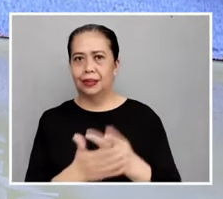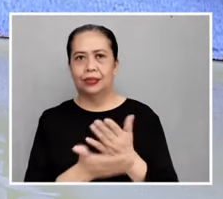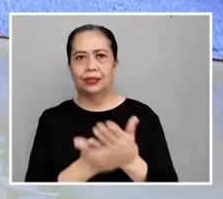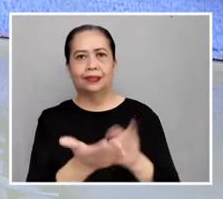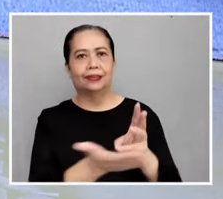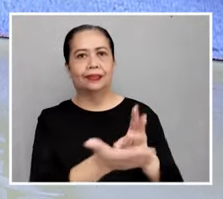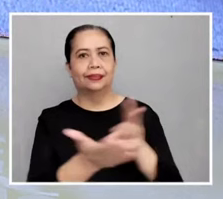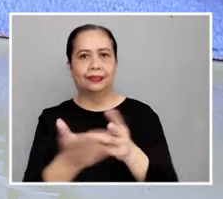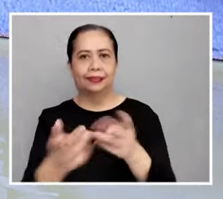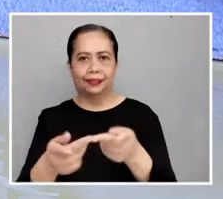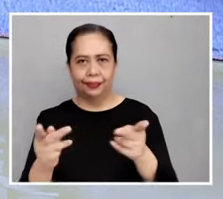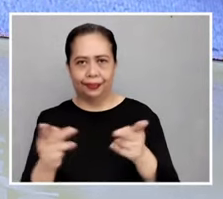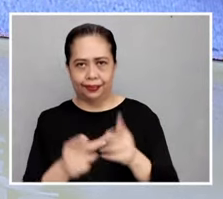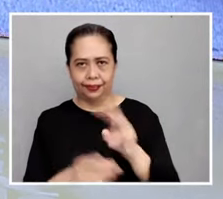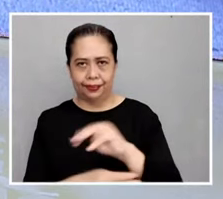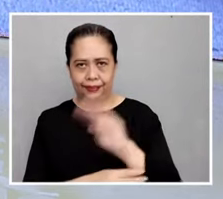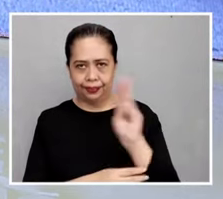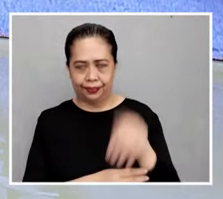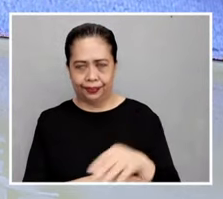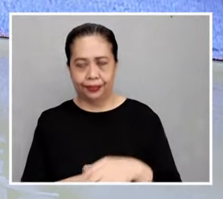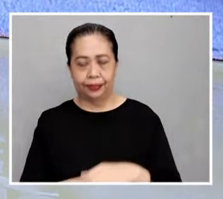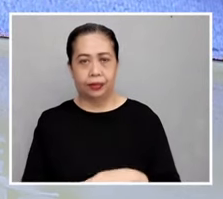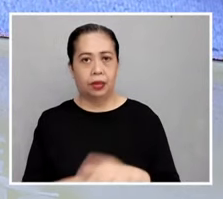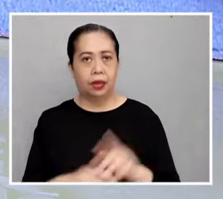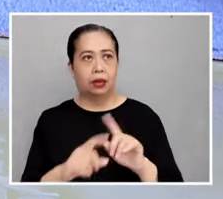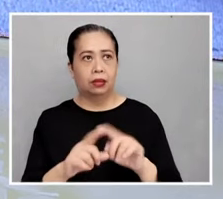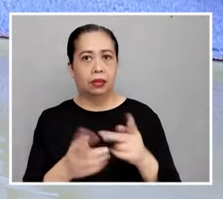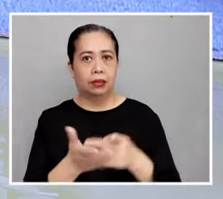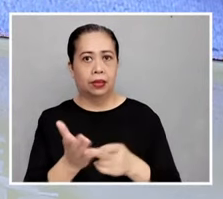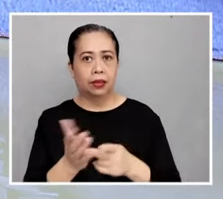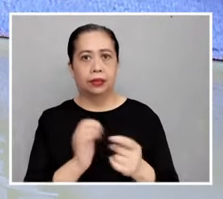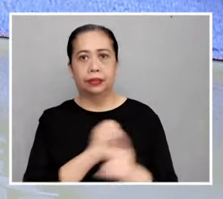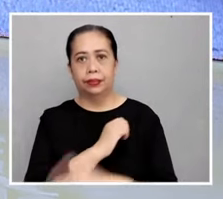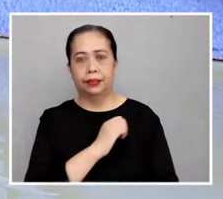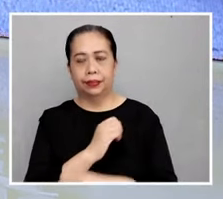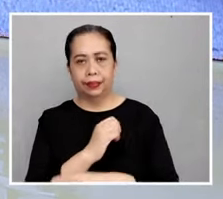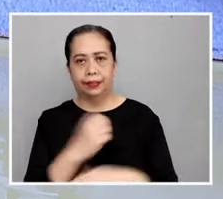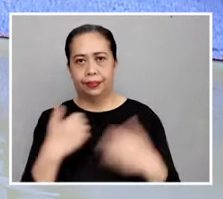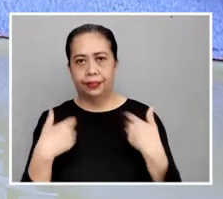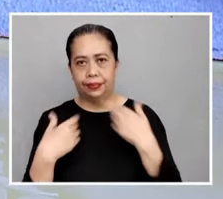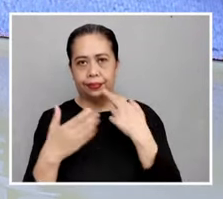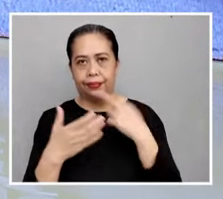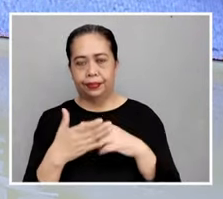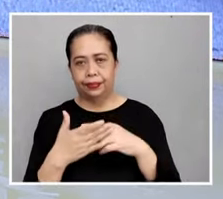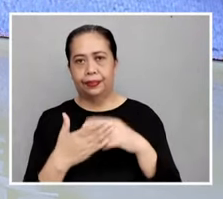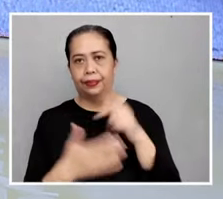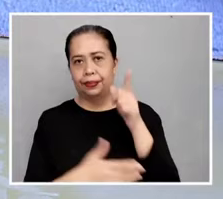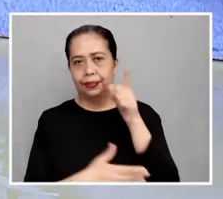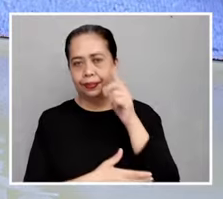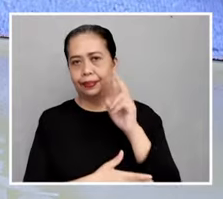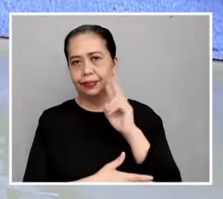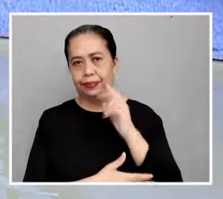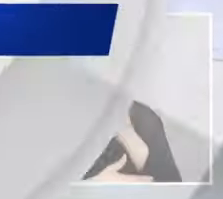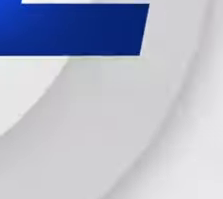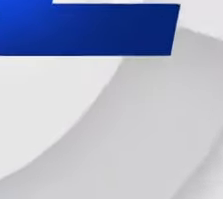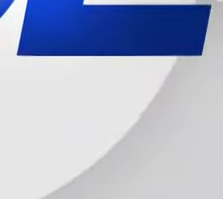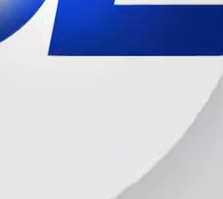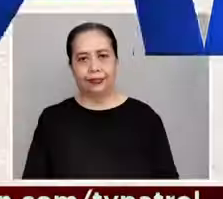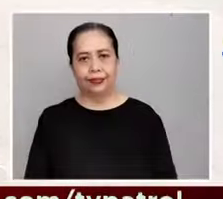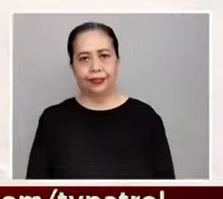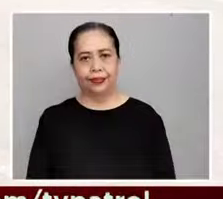piling ruta sa Metro Manila at mga probinsya. Nagpapatrol Lady Vicencio.